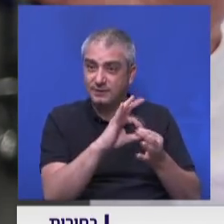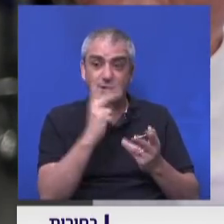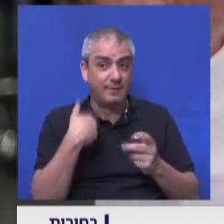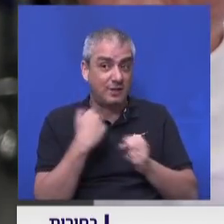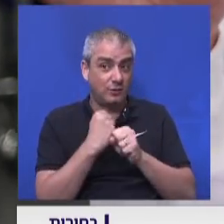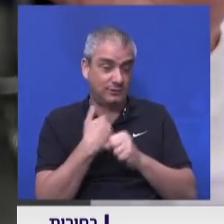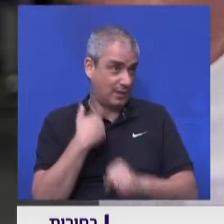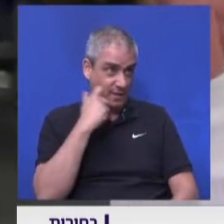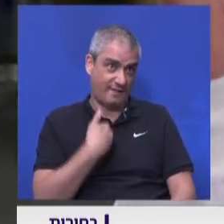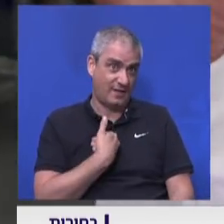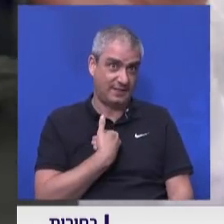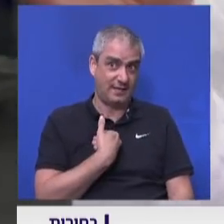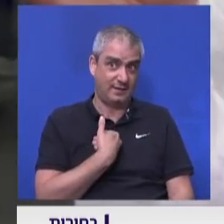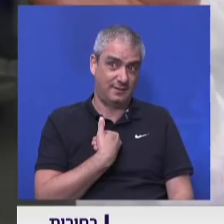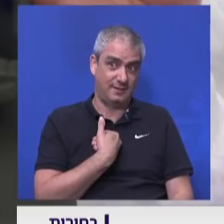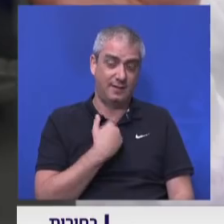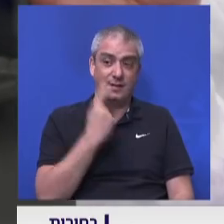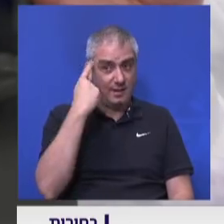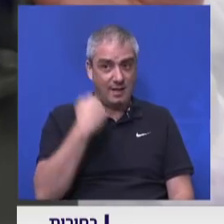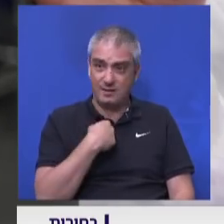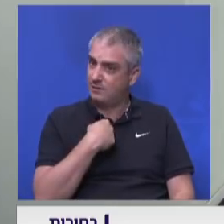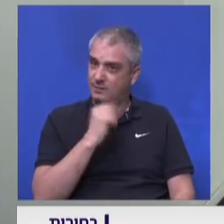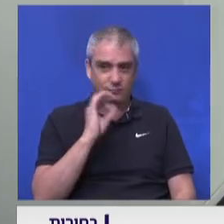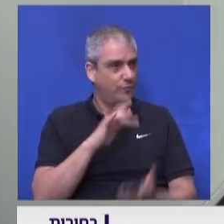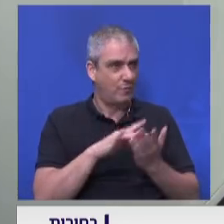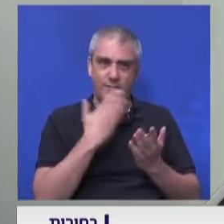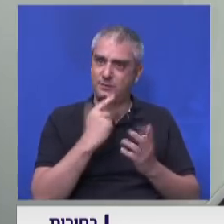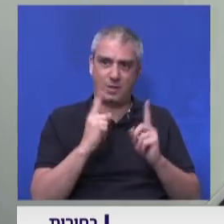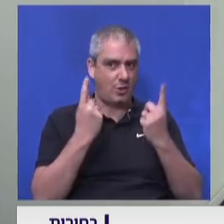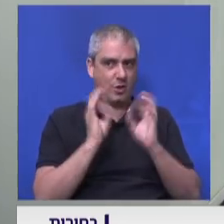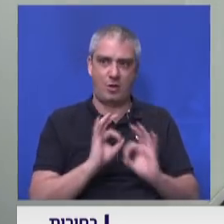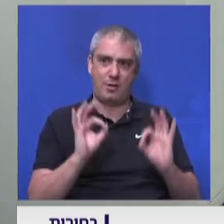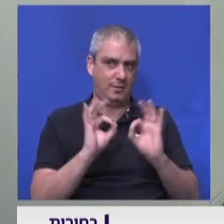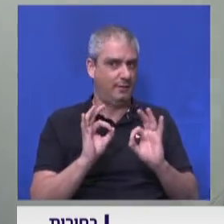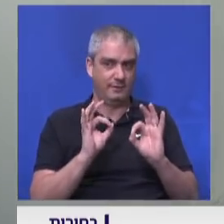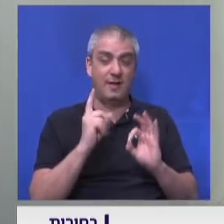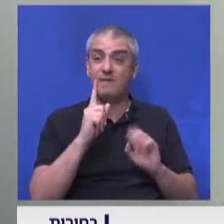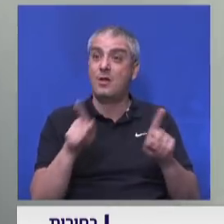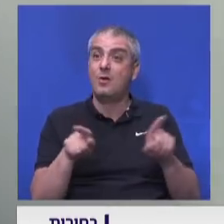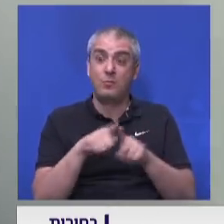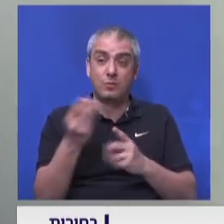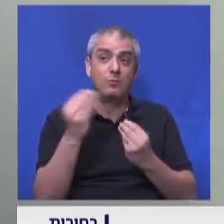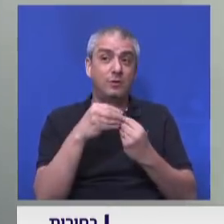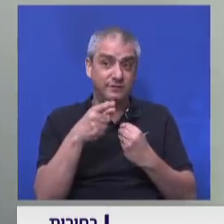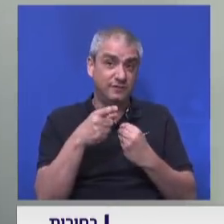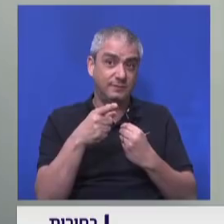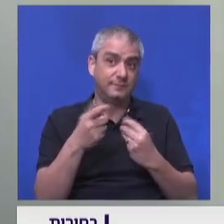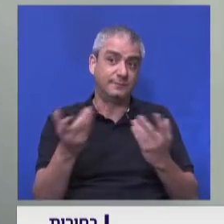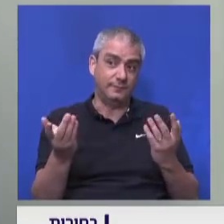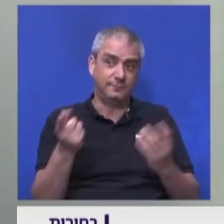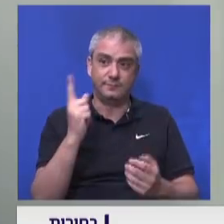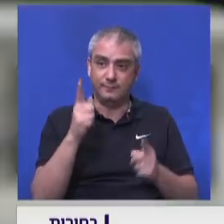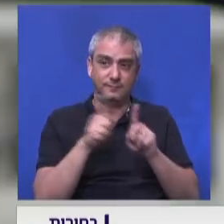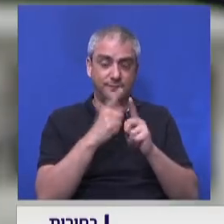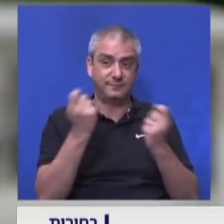עבריין. לעניות דעתי בשום מקום בישראל דבר כזה לא קרה. אבל באותה נשימה מוסיפים. אותם גורמים שפרסמו